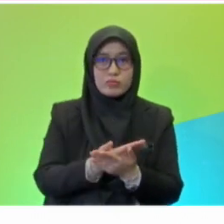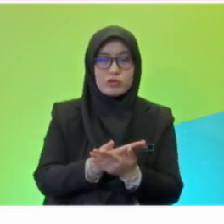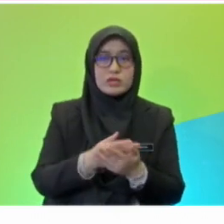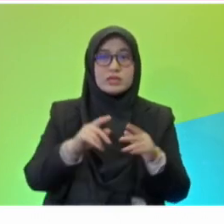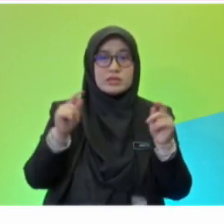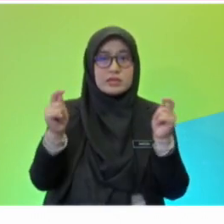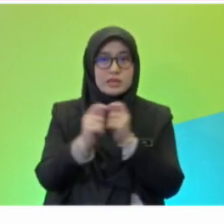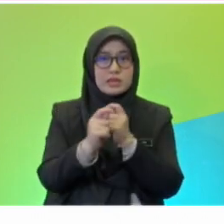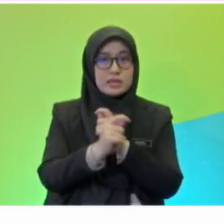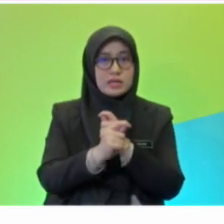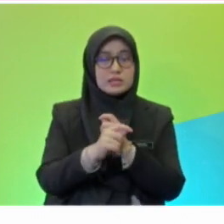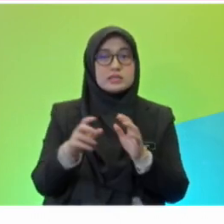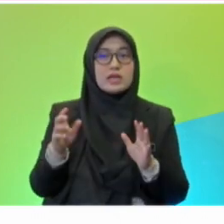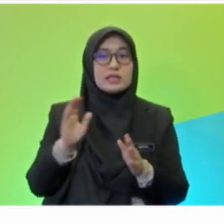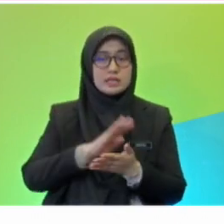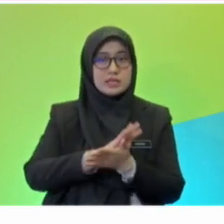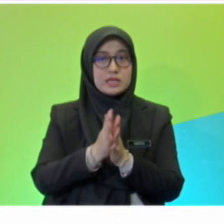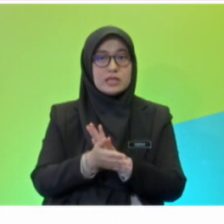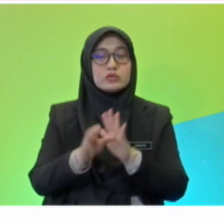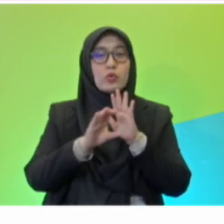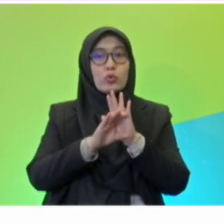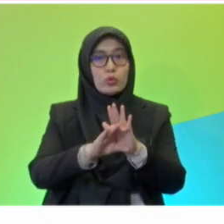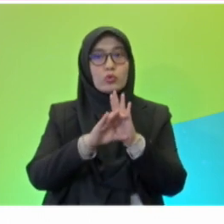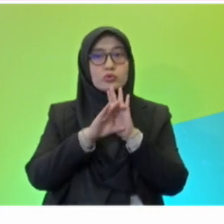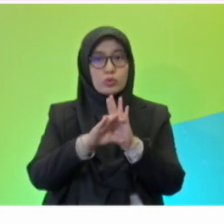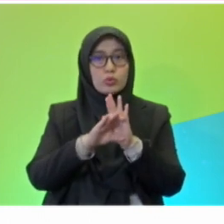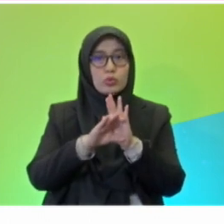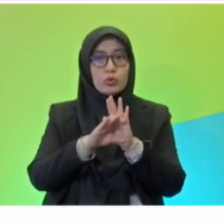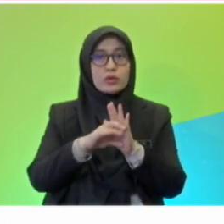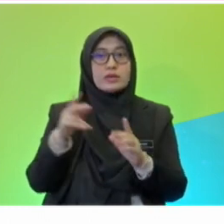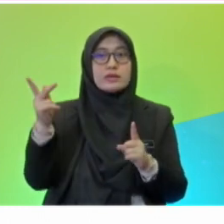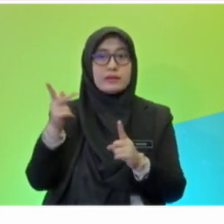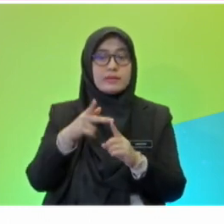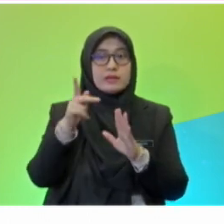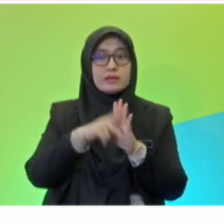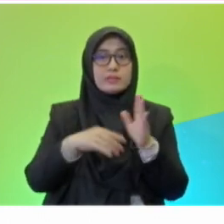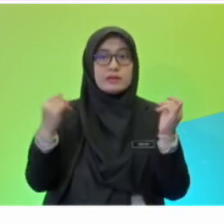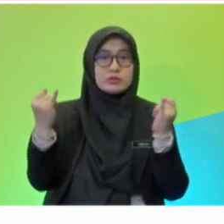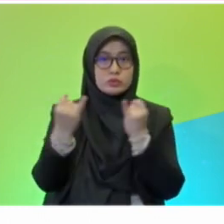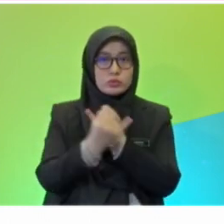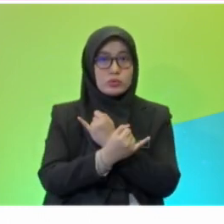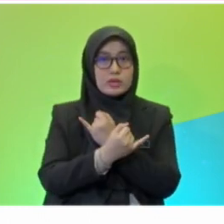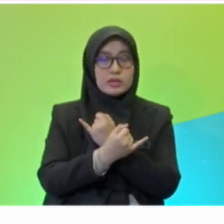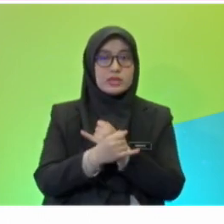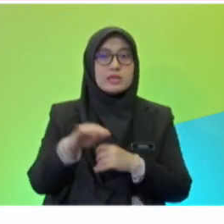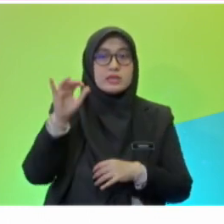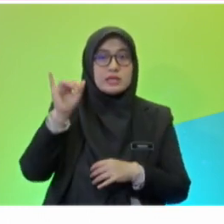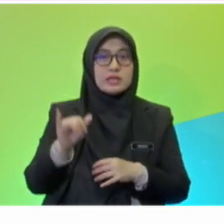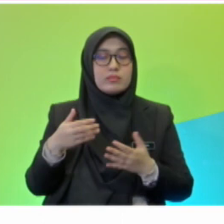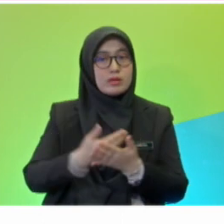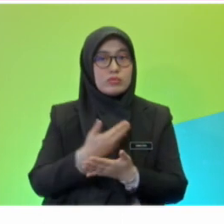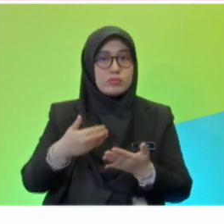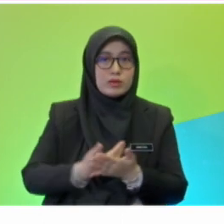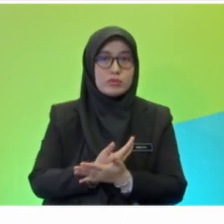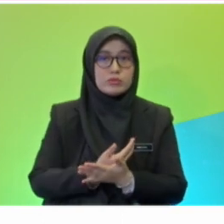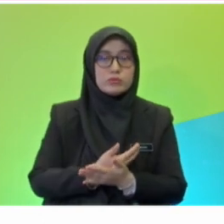kemudian yang selepas daripada yang dah berjuang awal tadi Lah yang bikin Negeri jatuh